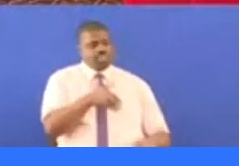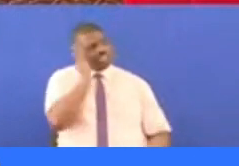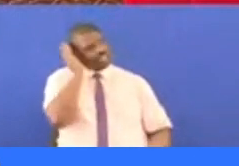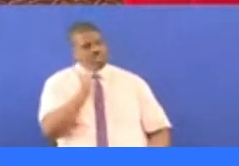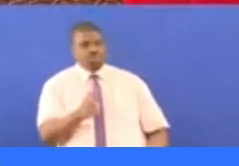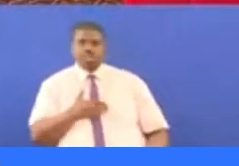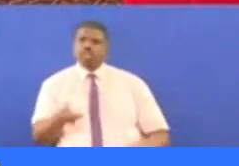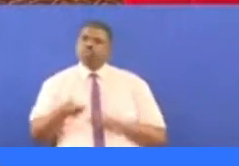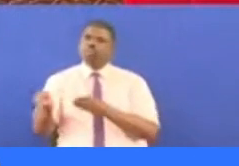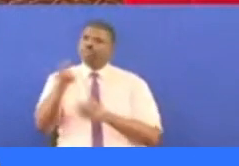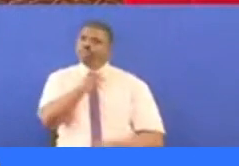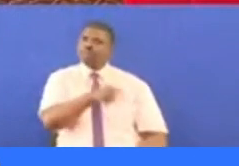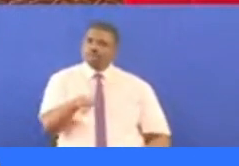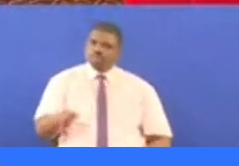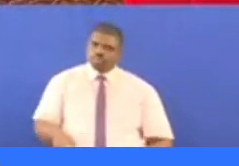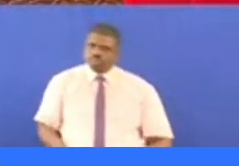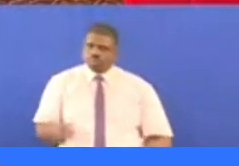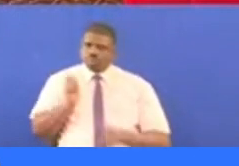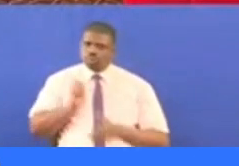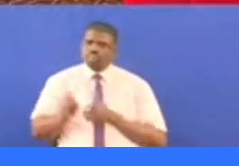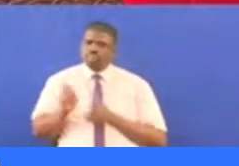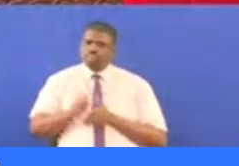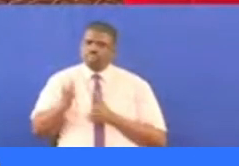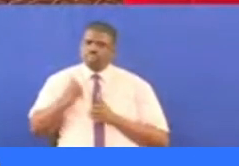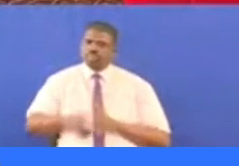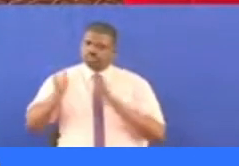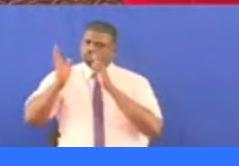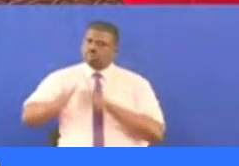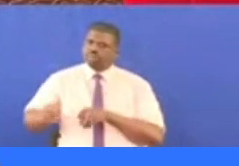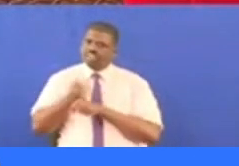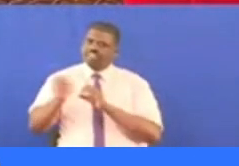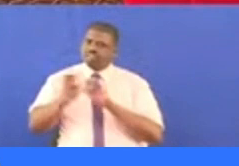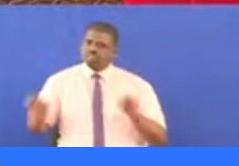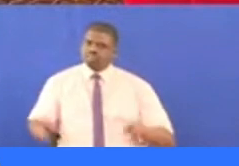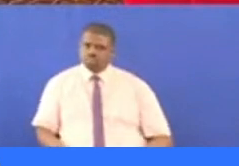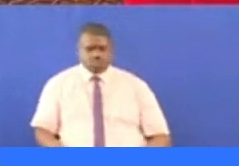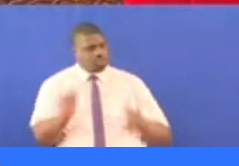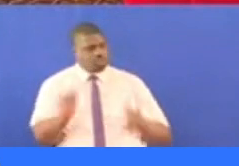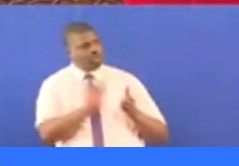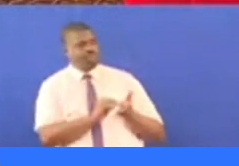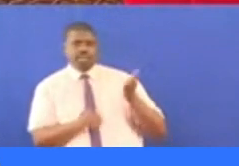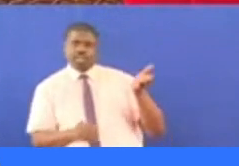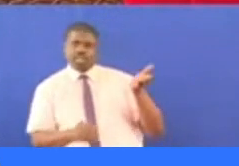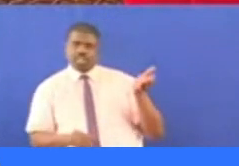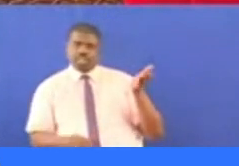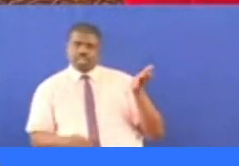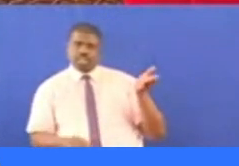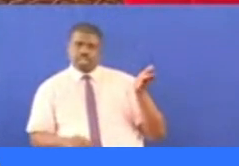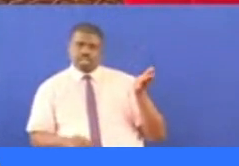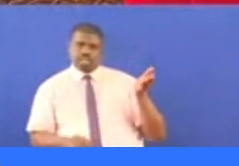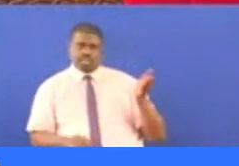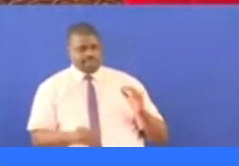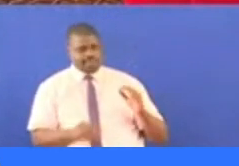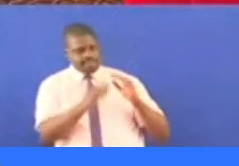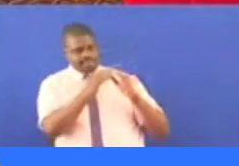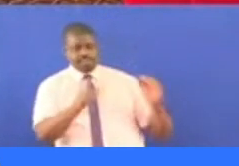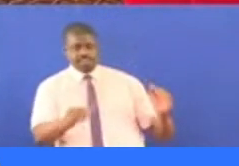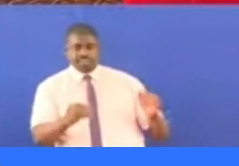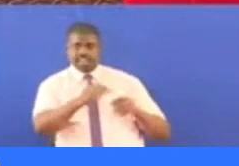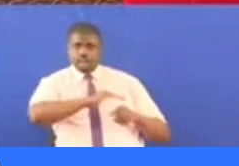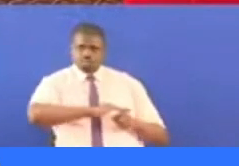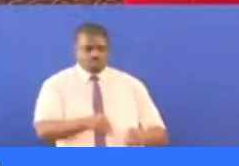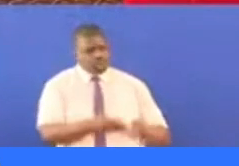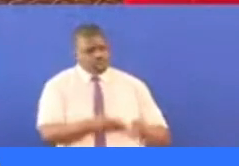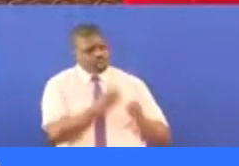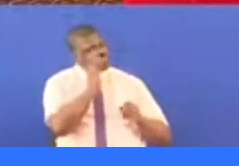watu. Ofisi ya waziri mkuu imefanya vizuri sana, wameweka yale ma vitalu nyumba, wakapewa vijana,